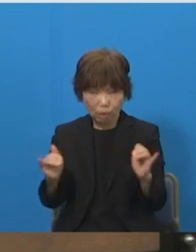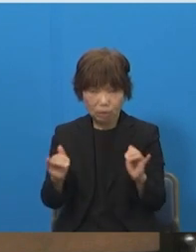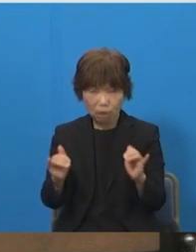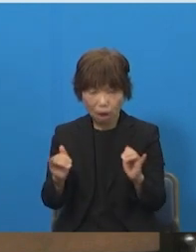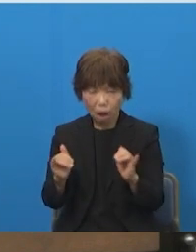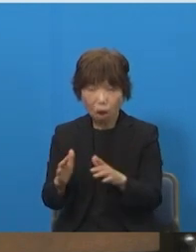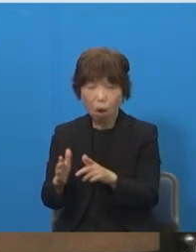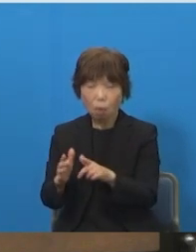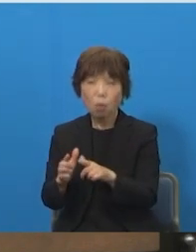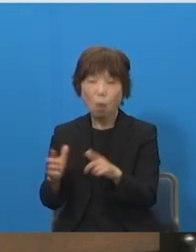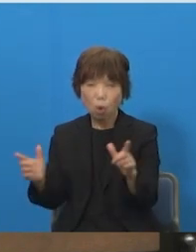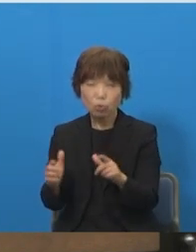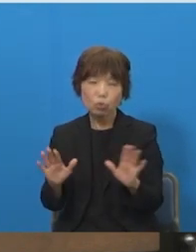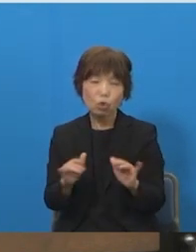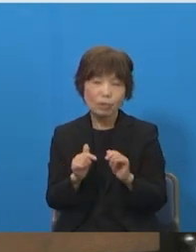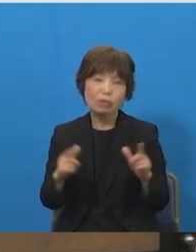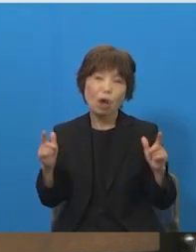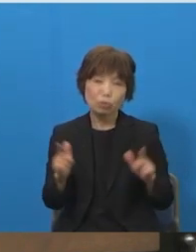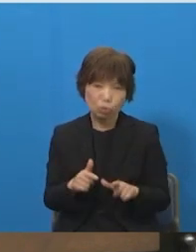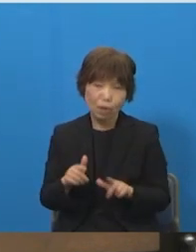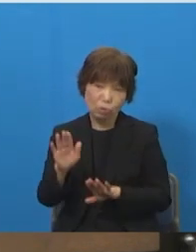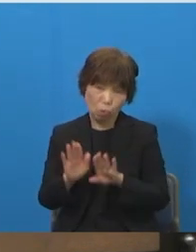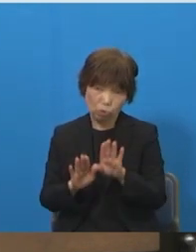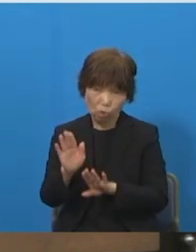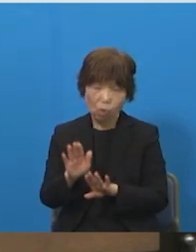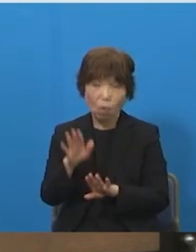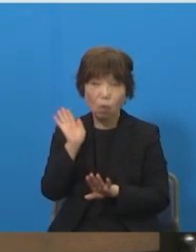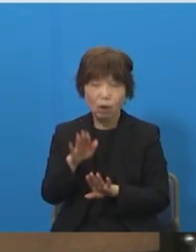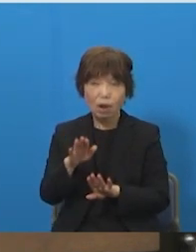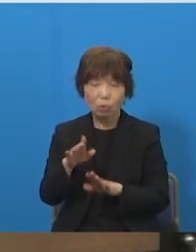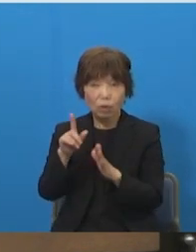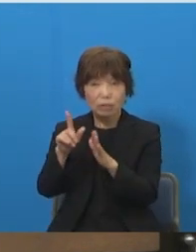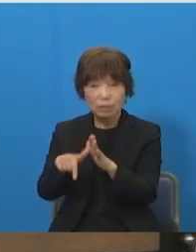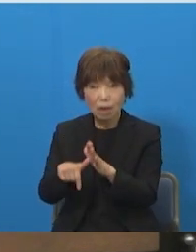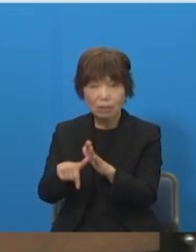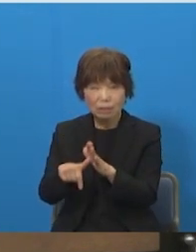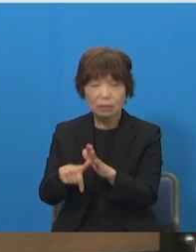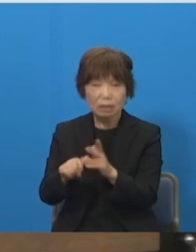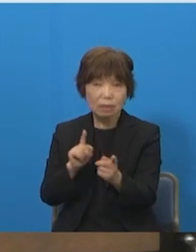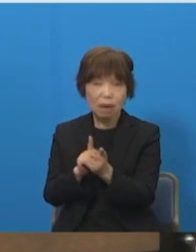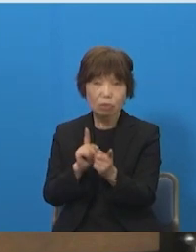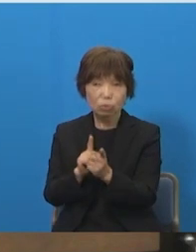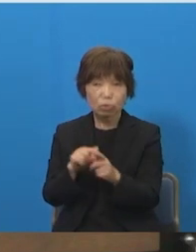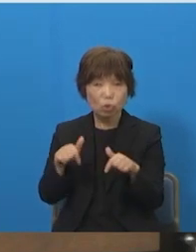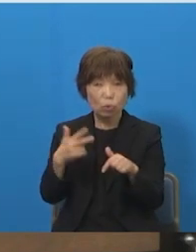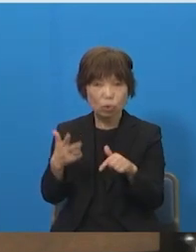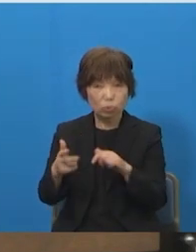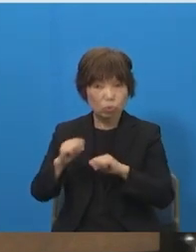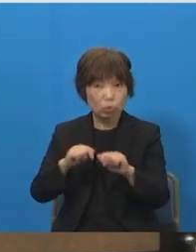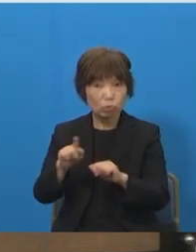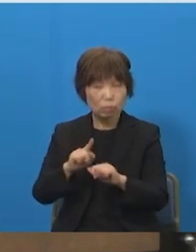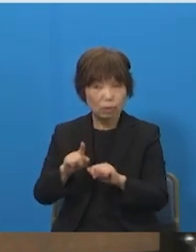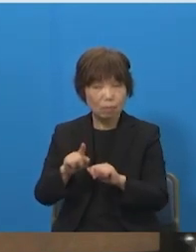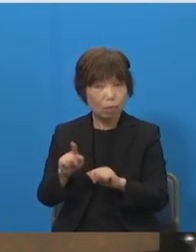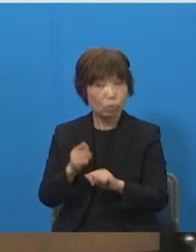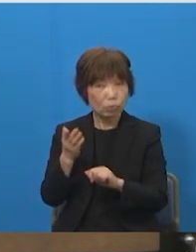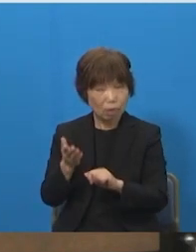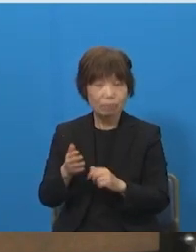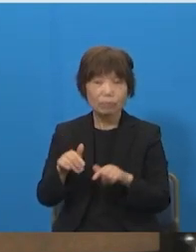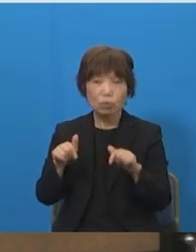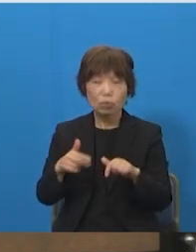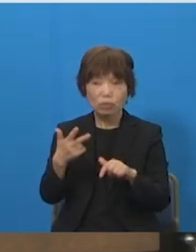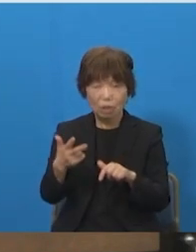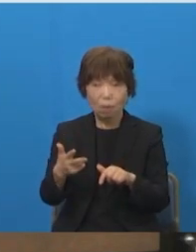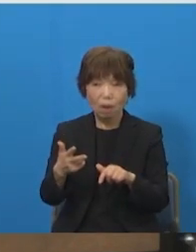ない状況です。それらの世代に対する本市の取り組み姿勢が問われています。その上で、本市